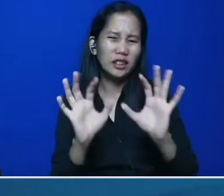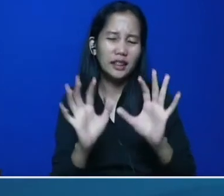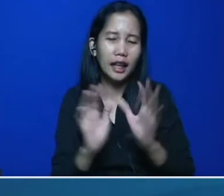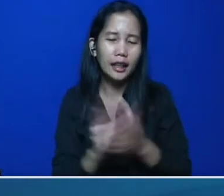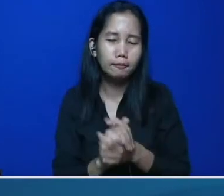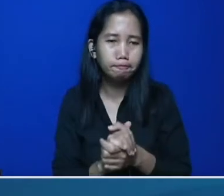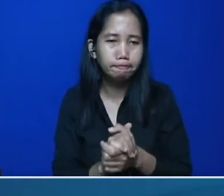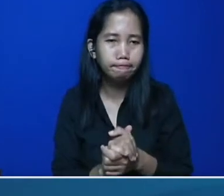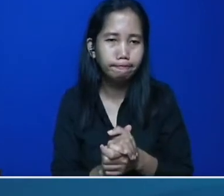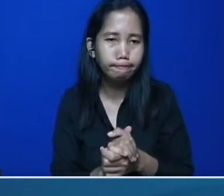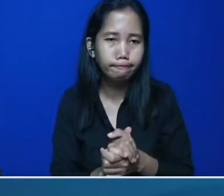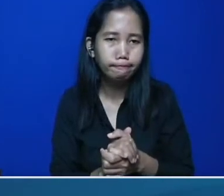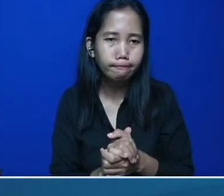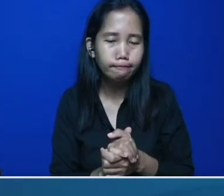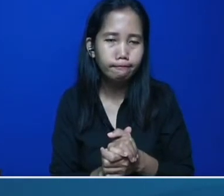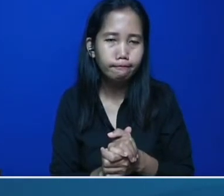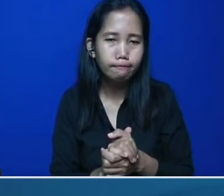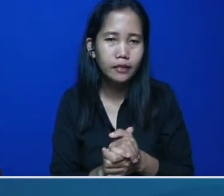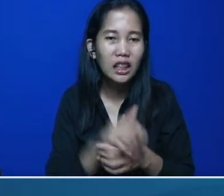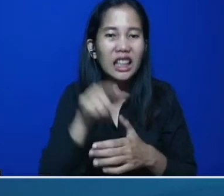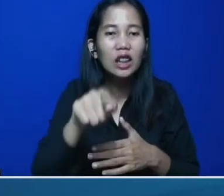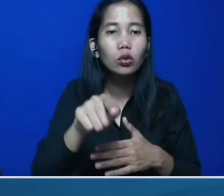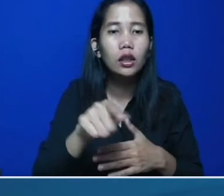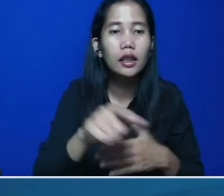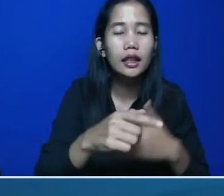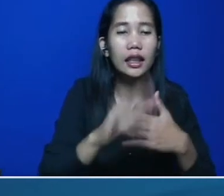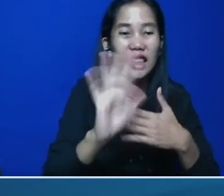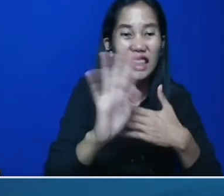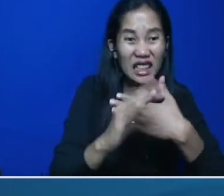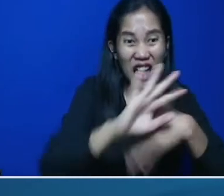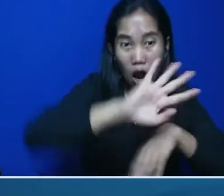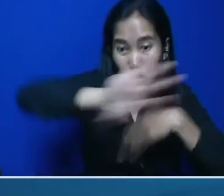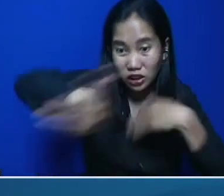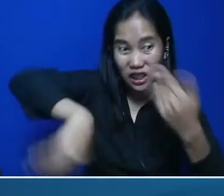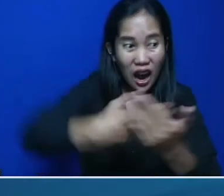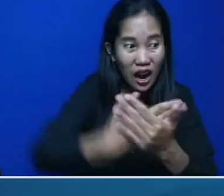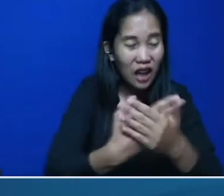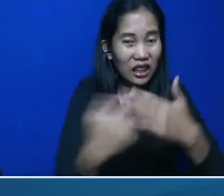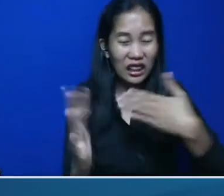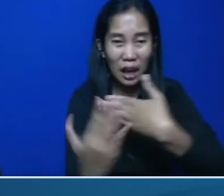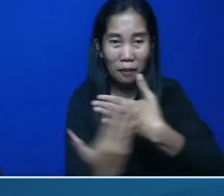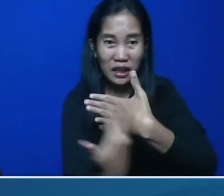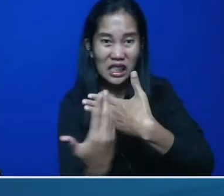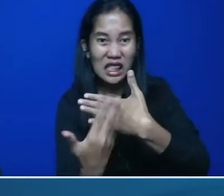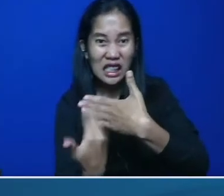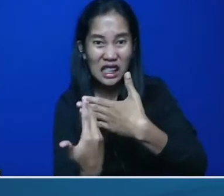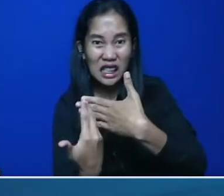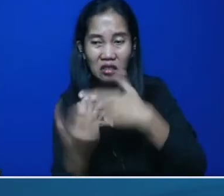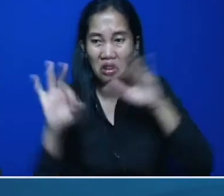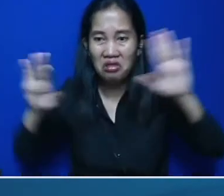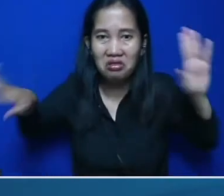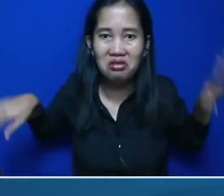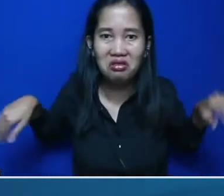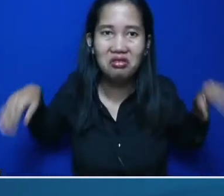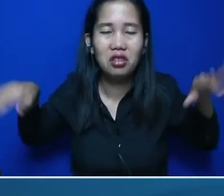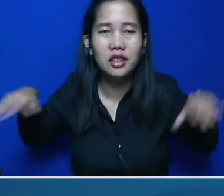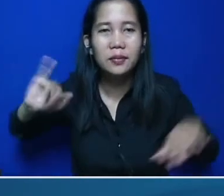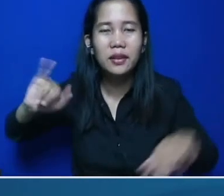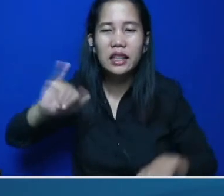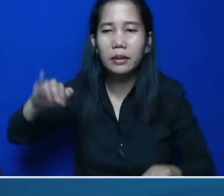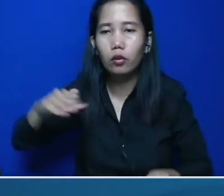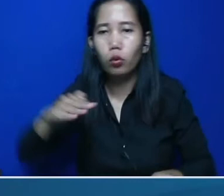dan bersirip ambillah yang bersirip dan yang bersisik itu jika tidak jangan